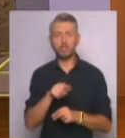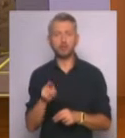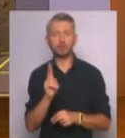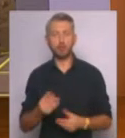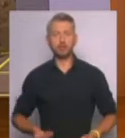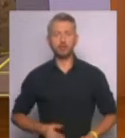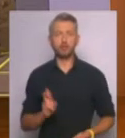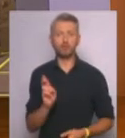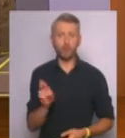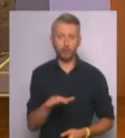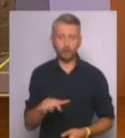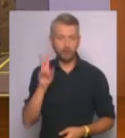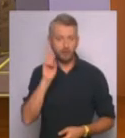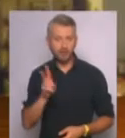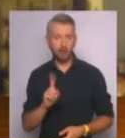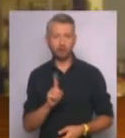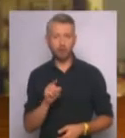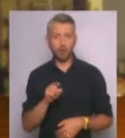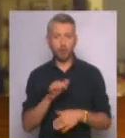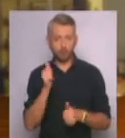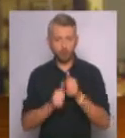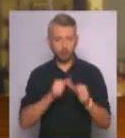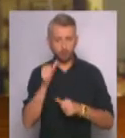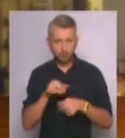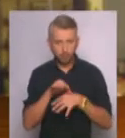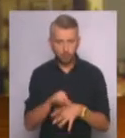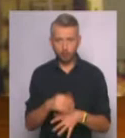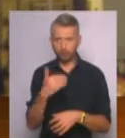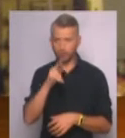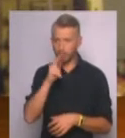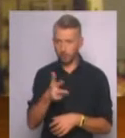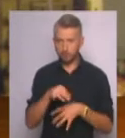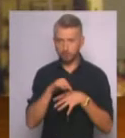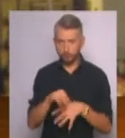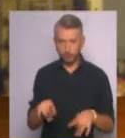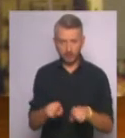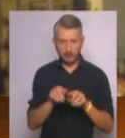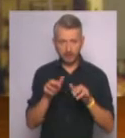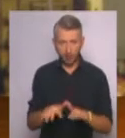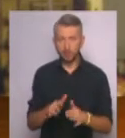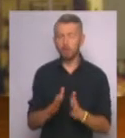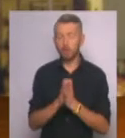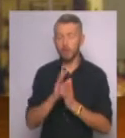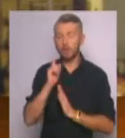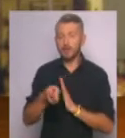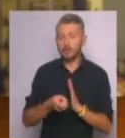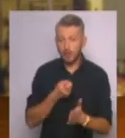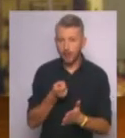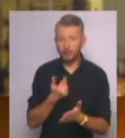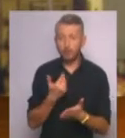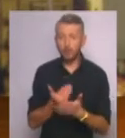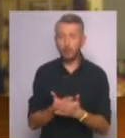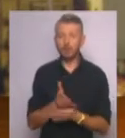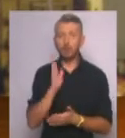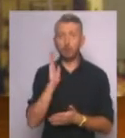живуть в Бортничах і не знають, що проходить щорічно вже третій рік поспіль такий захід. От, будь ласка, дізнайтеся, і ось